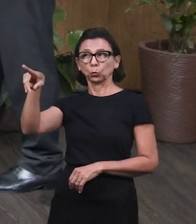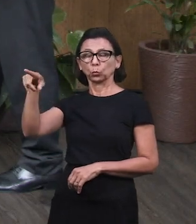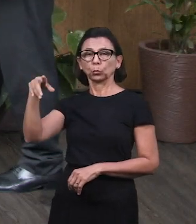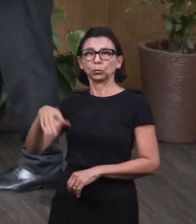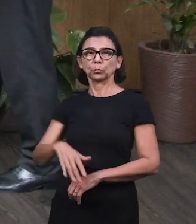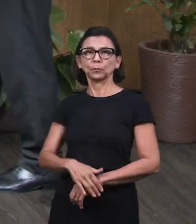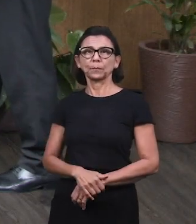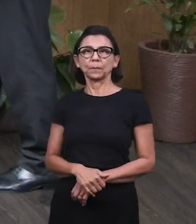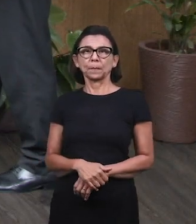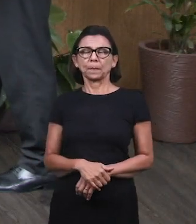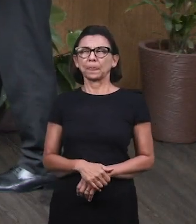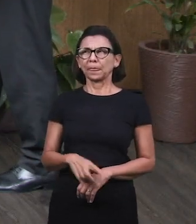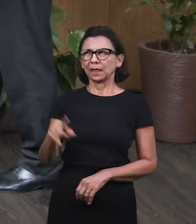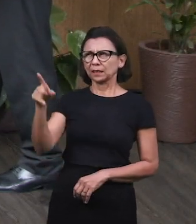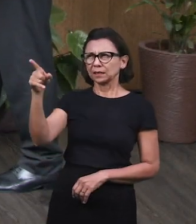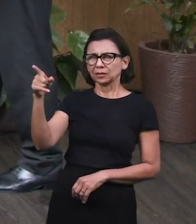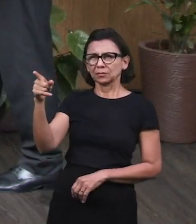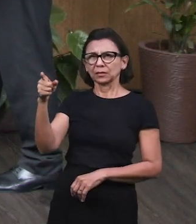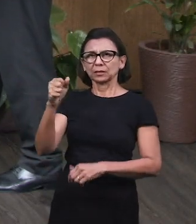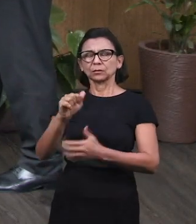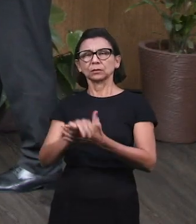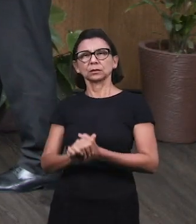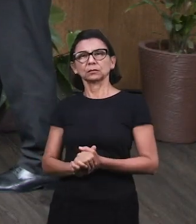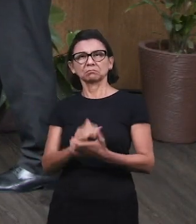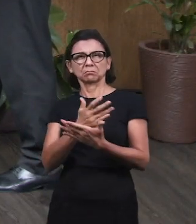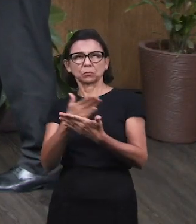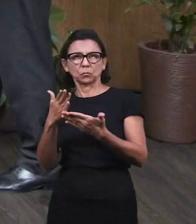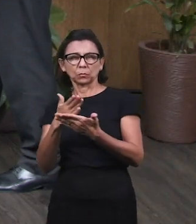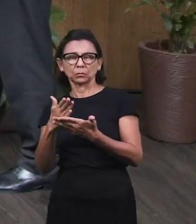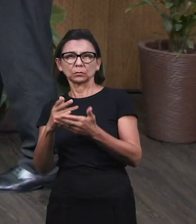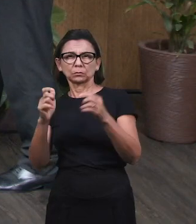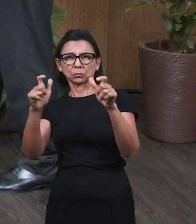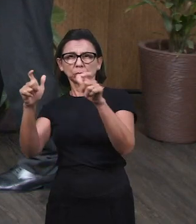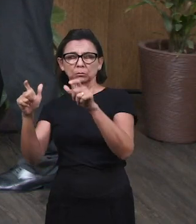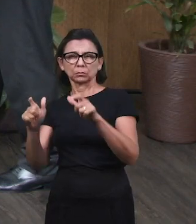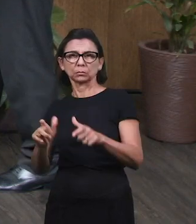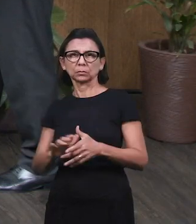cette époque. Cette image montre